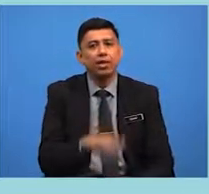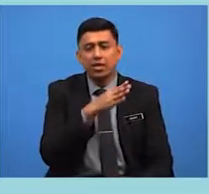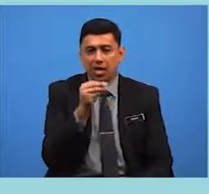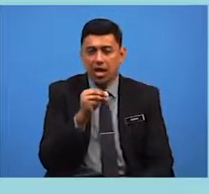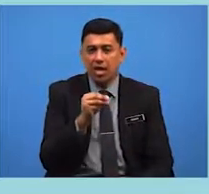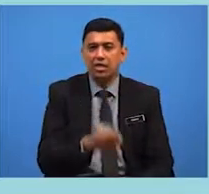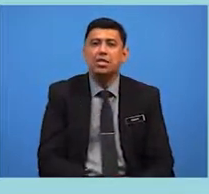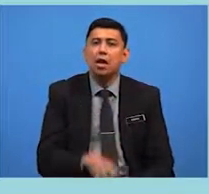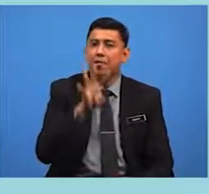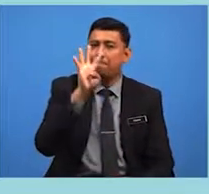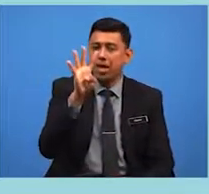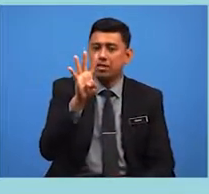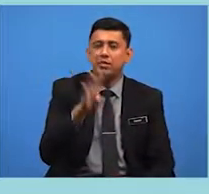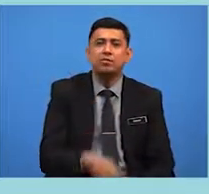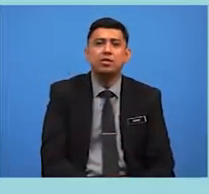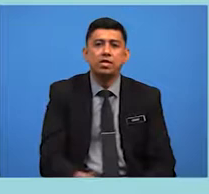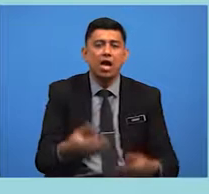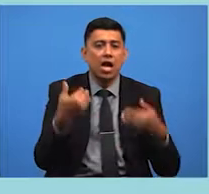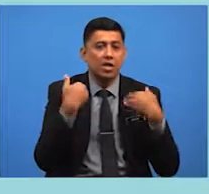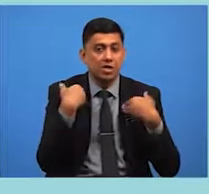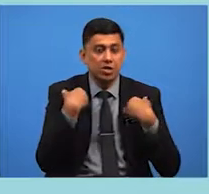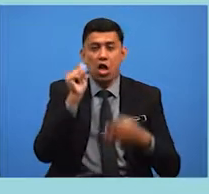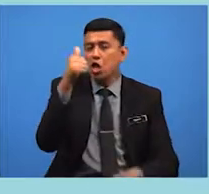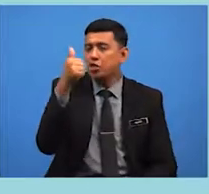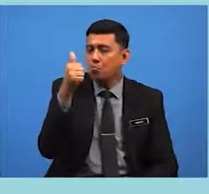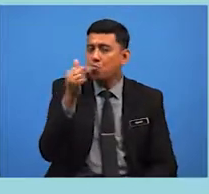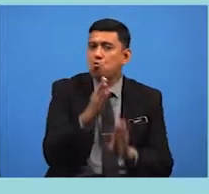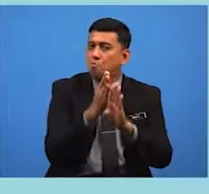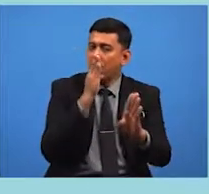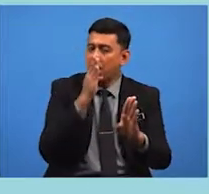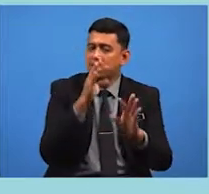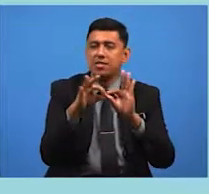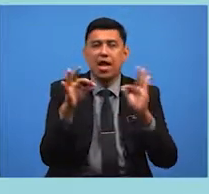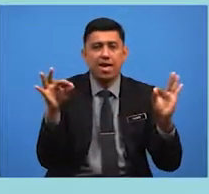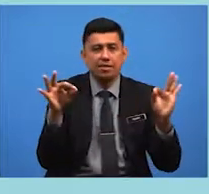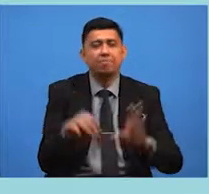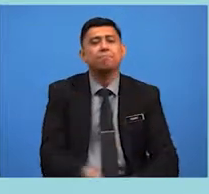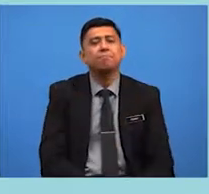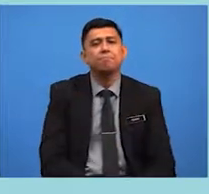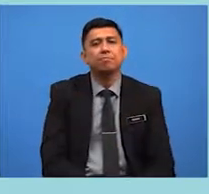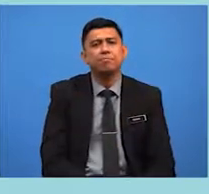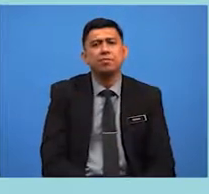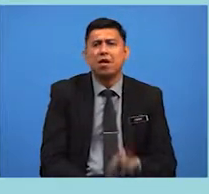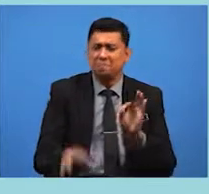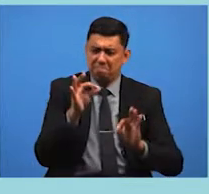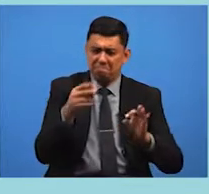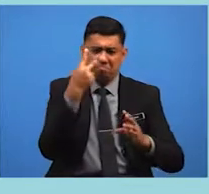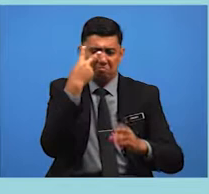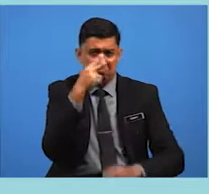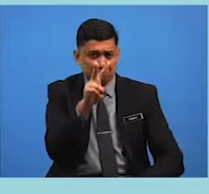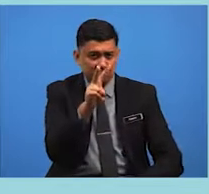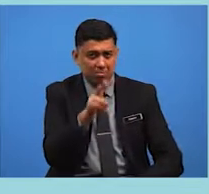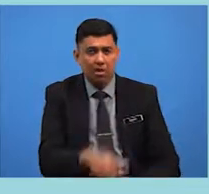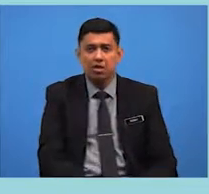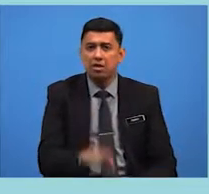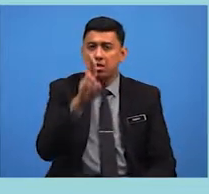rangkap keempat sajak mempunyai 10 baris ayat. Jika diperhatikan,